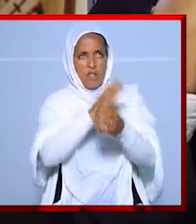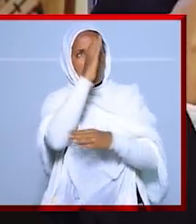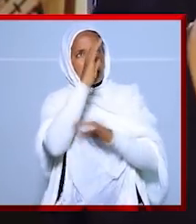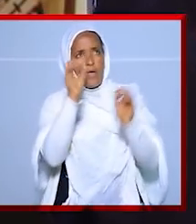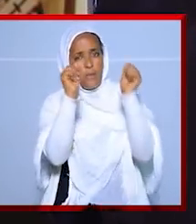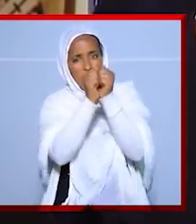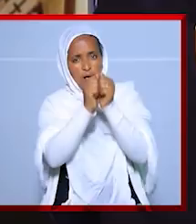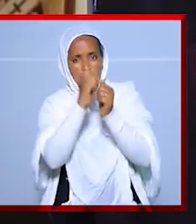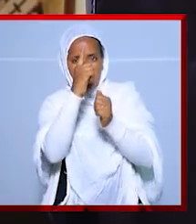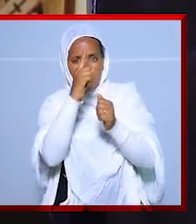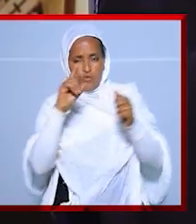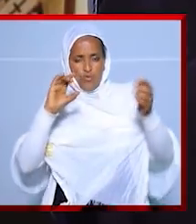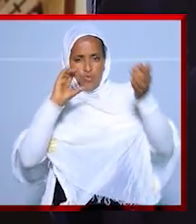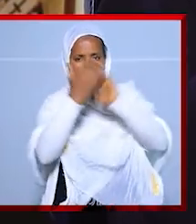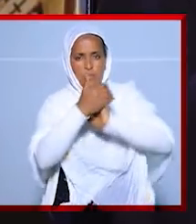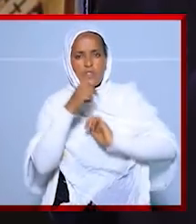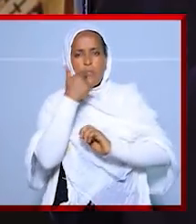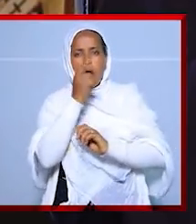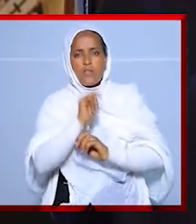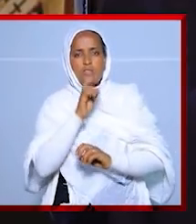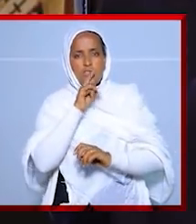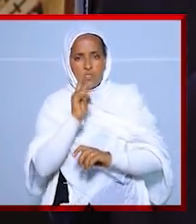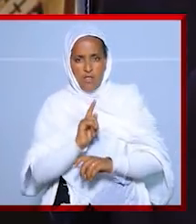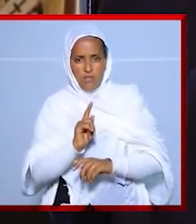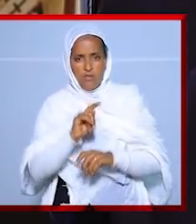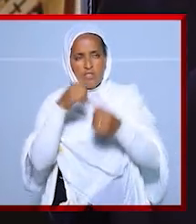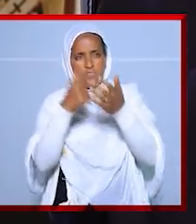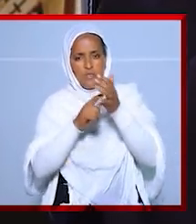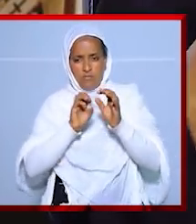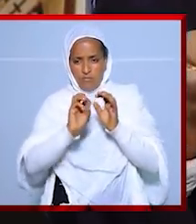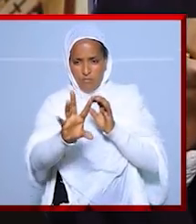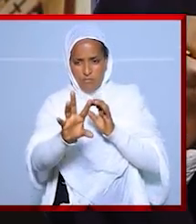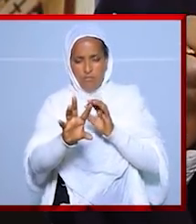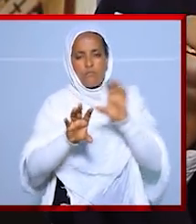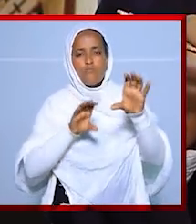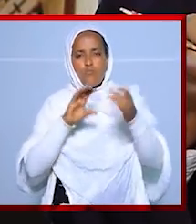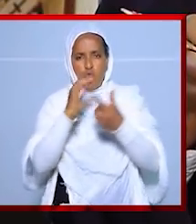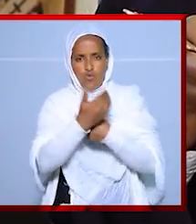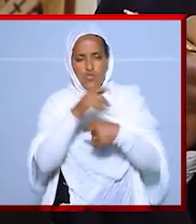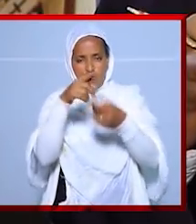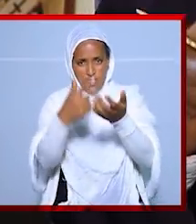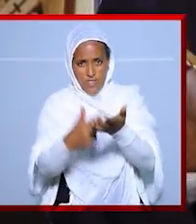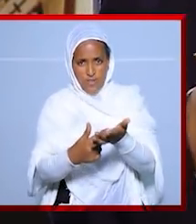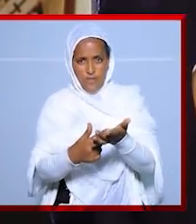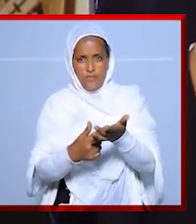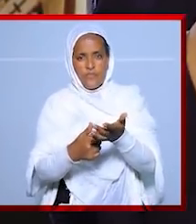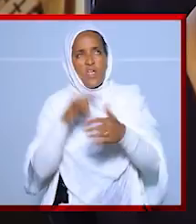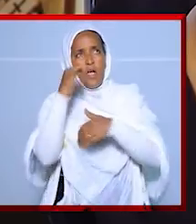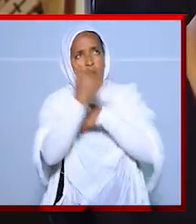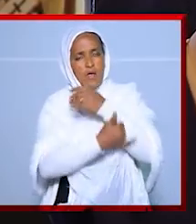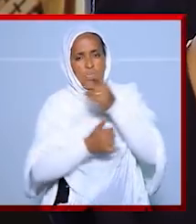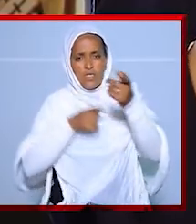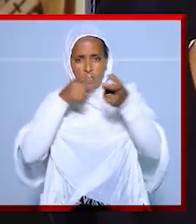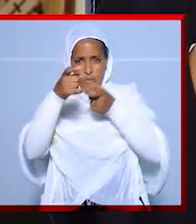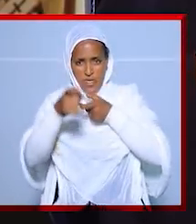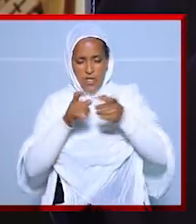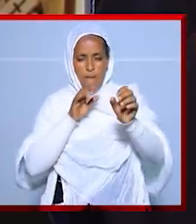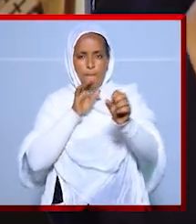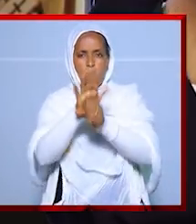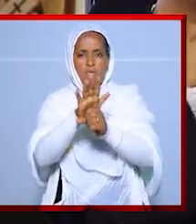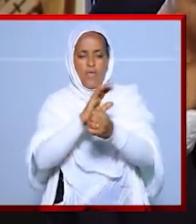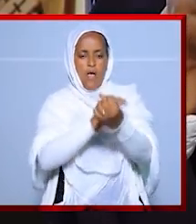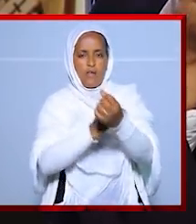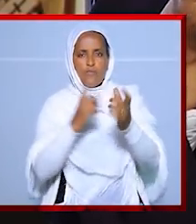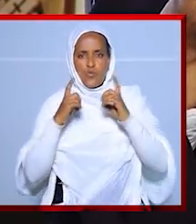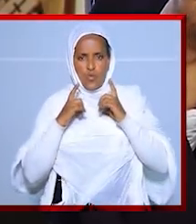ኃይል ወይም ከእግዚአብሔር ጋር አንድ የሆነበት ማንነት ናት ሪፍሌክትድ የምትሆነው። ስለዚህም ሀገርን ለማስተዳደር